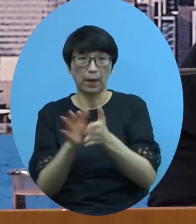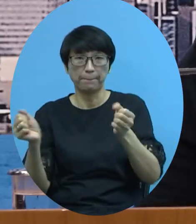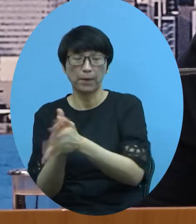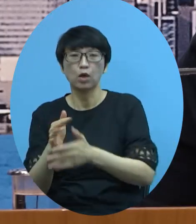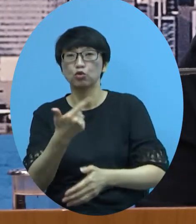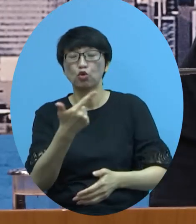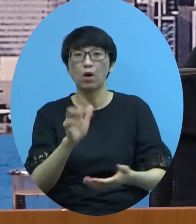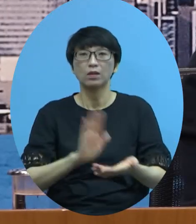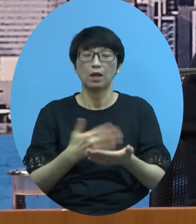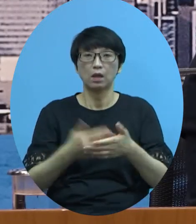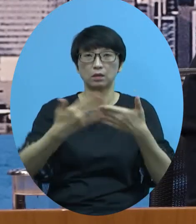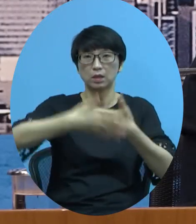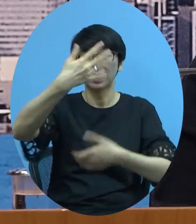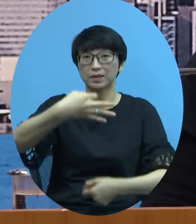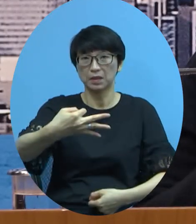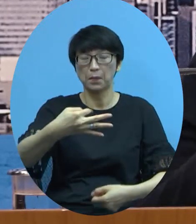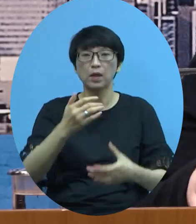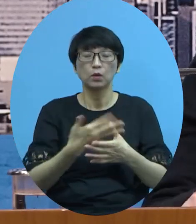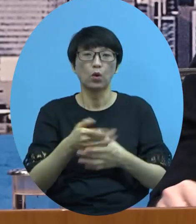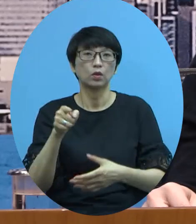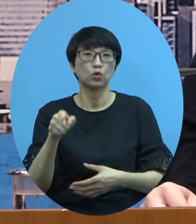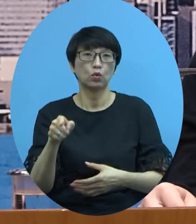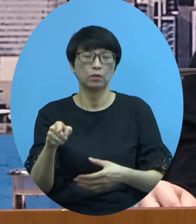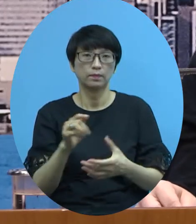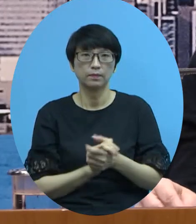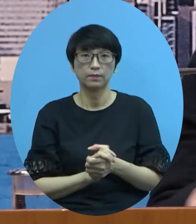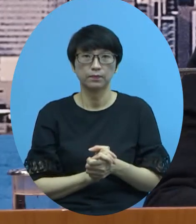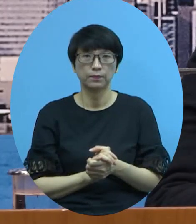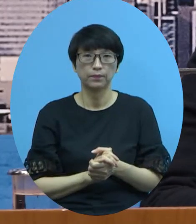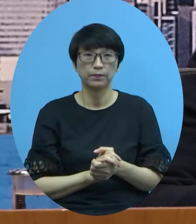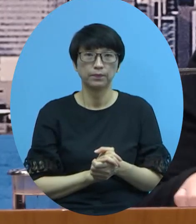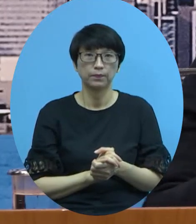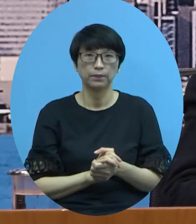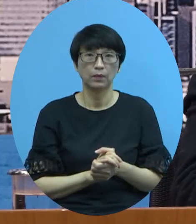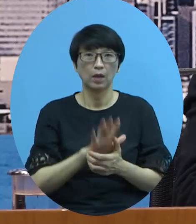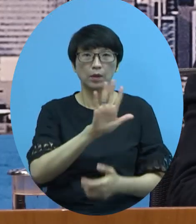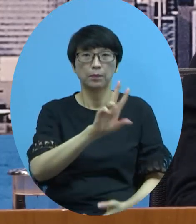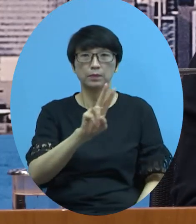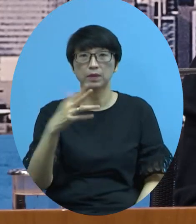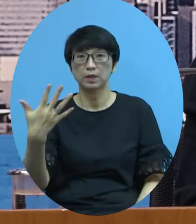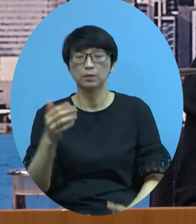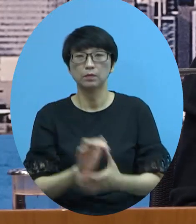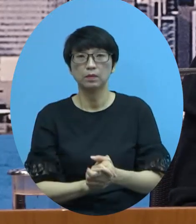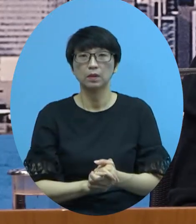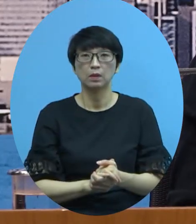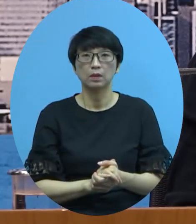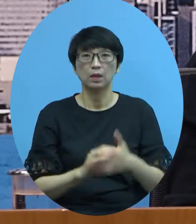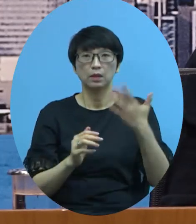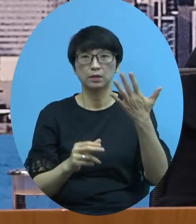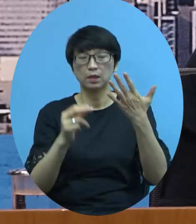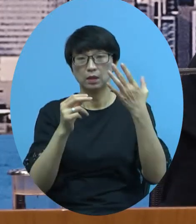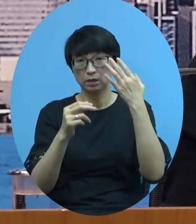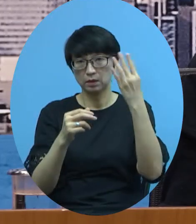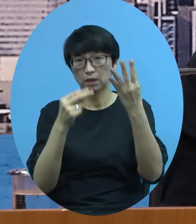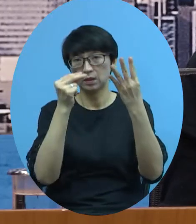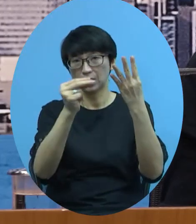三樓嚟講咧，就係、是、因為佢即係525同埋477啊，525同